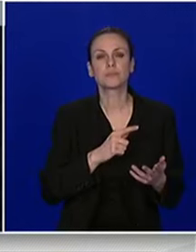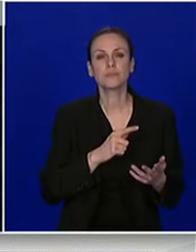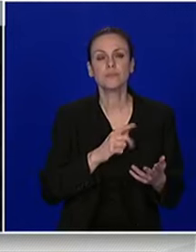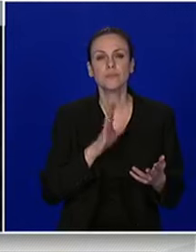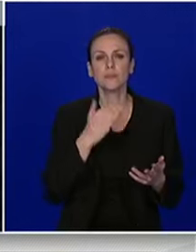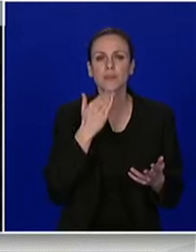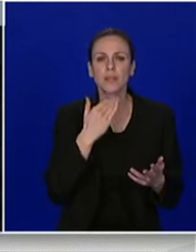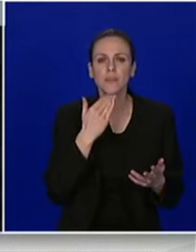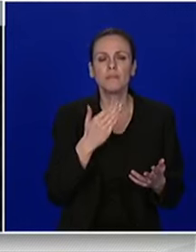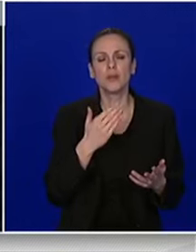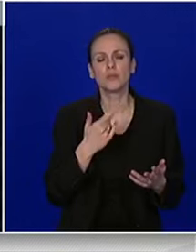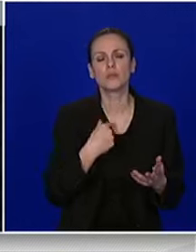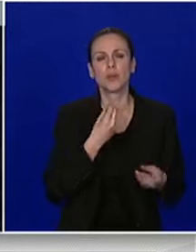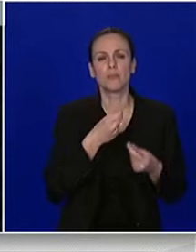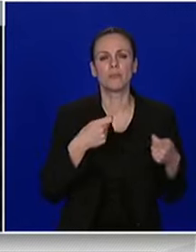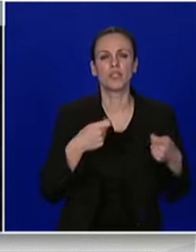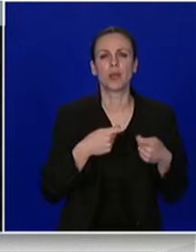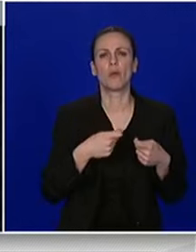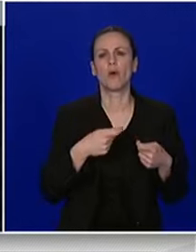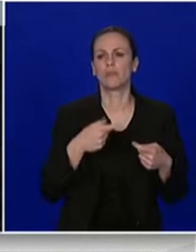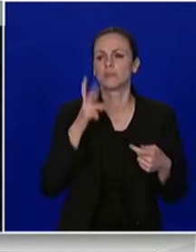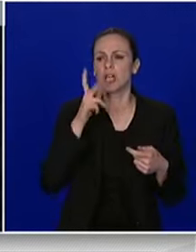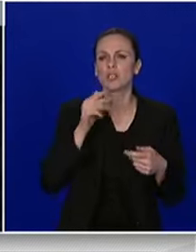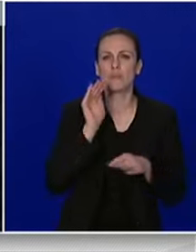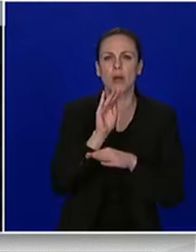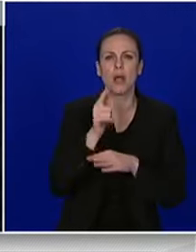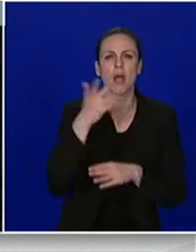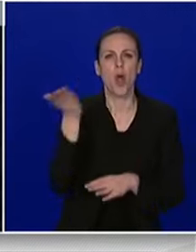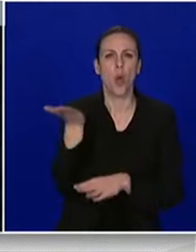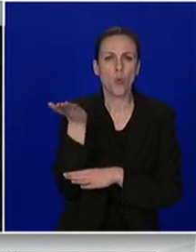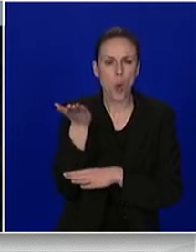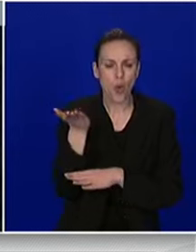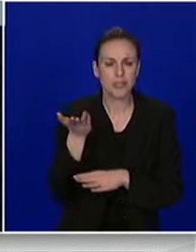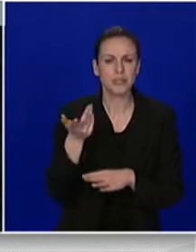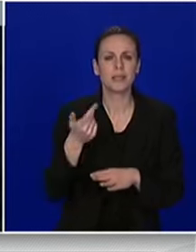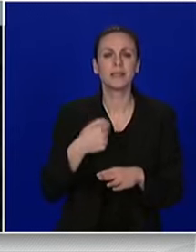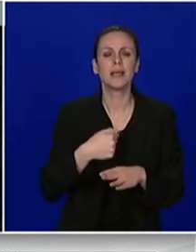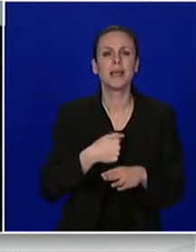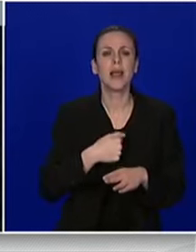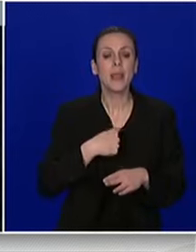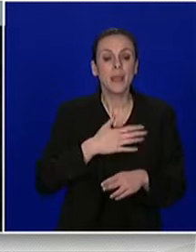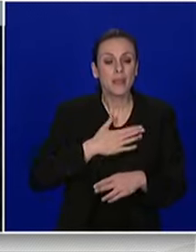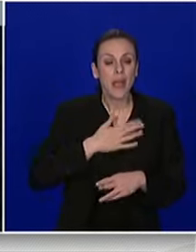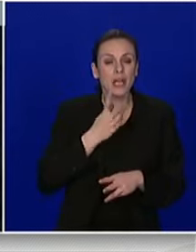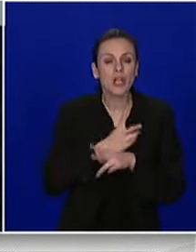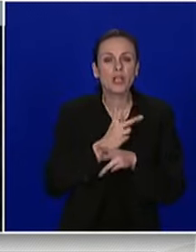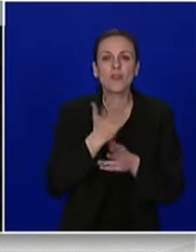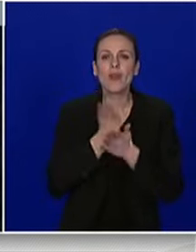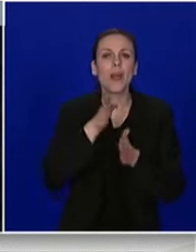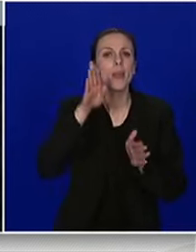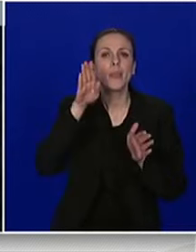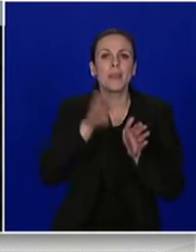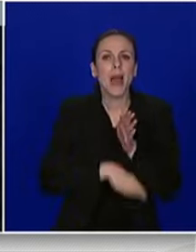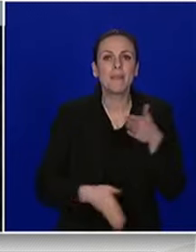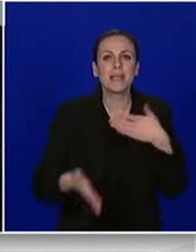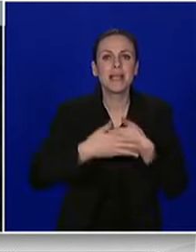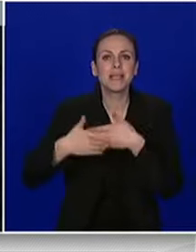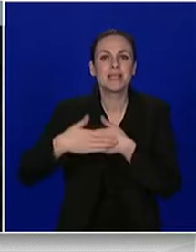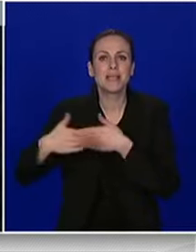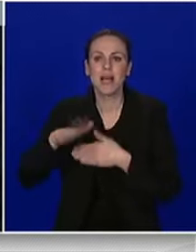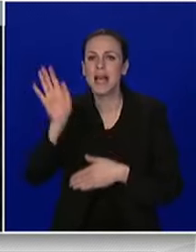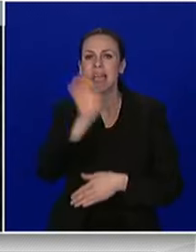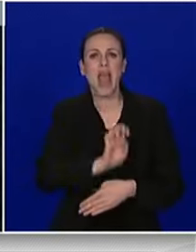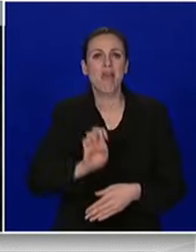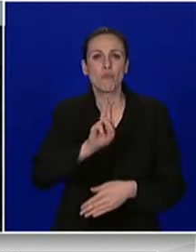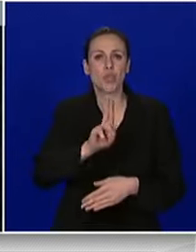pogotovo kad govorimo o ugostiteljstvu, bili država koja je najmanje bila zatvorena u Europskoj